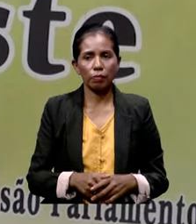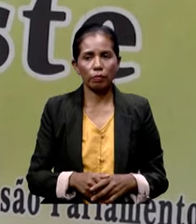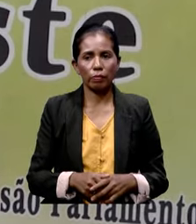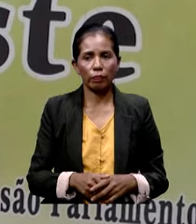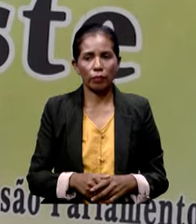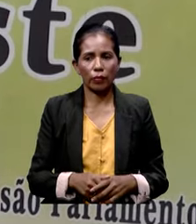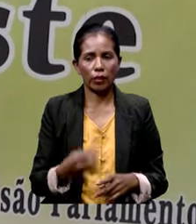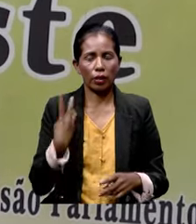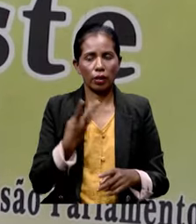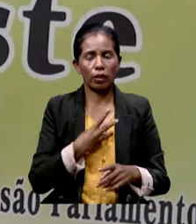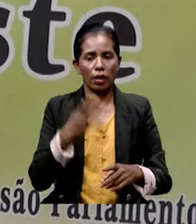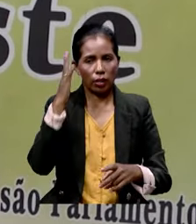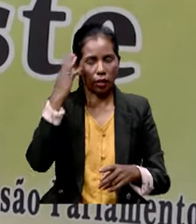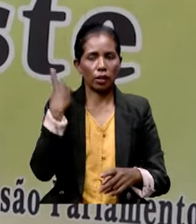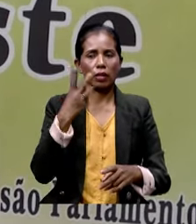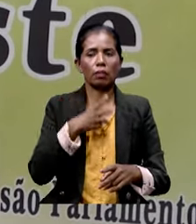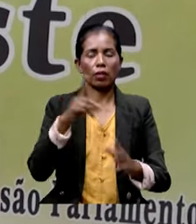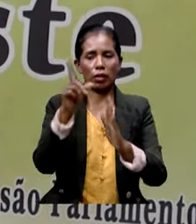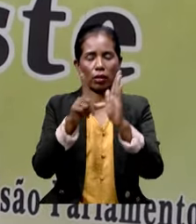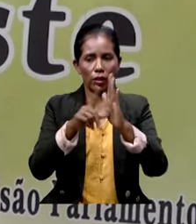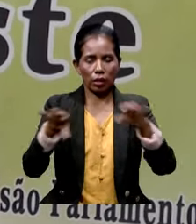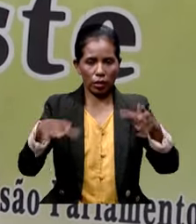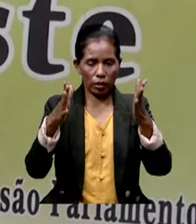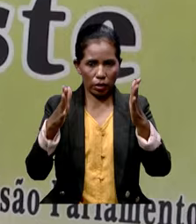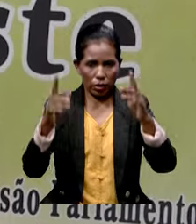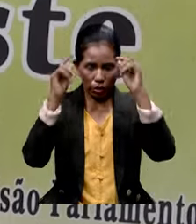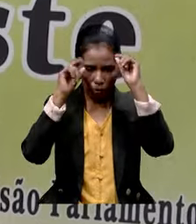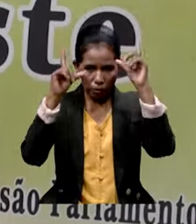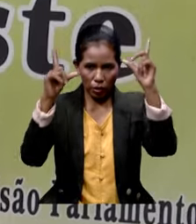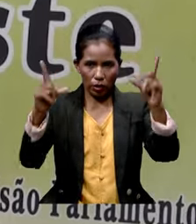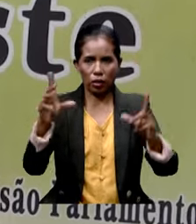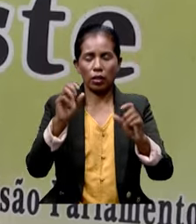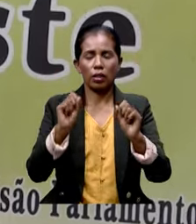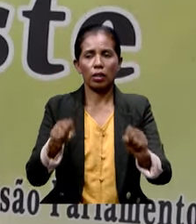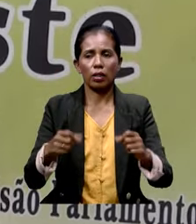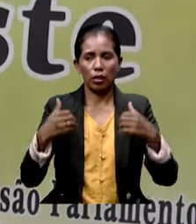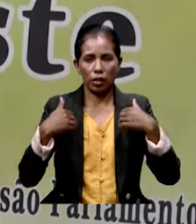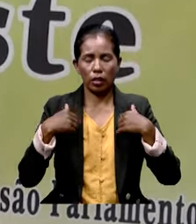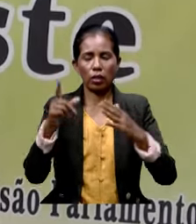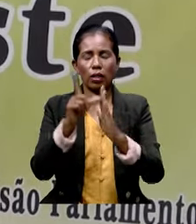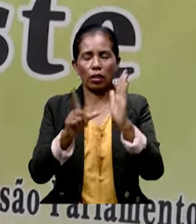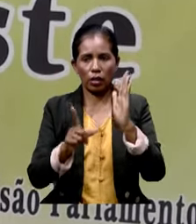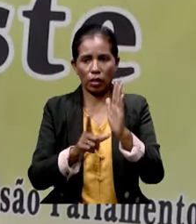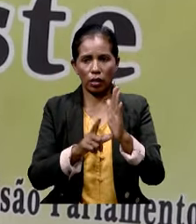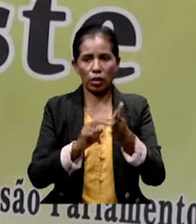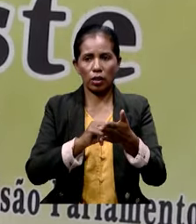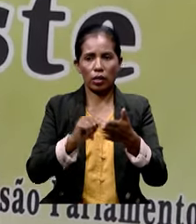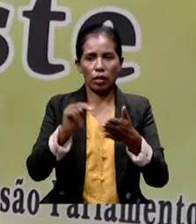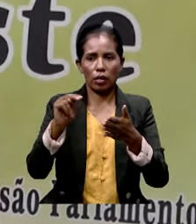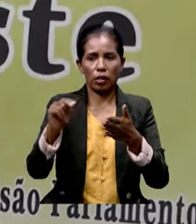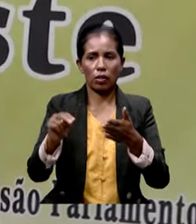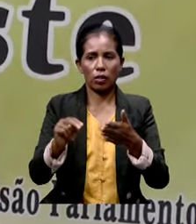si tak katanya kata kita mas lei trabalhadores Timor ini yang lei trabalhador Timor ini yang iya lei nomor salah salah lei